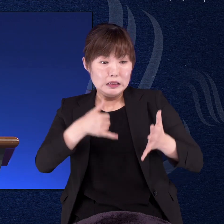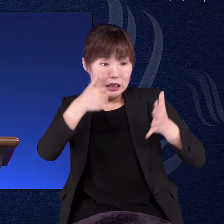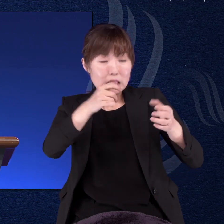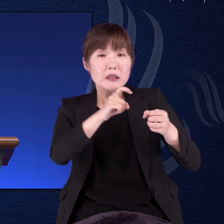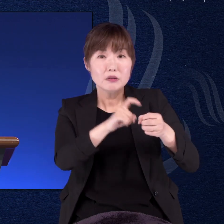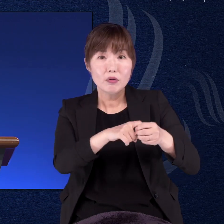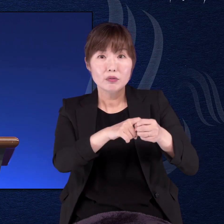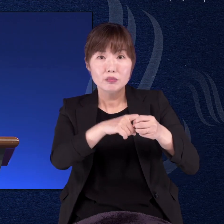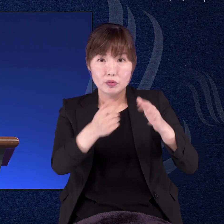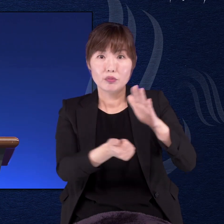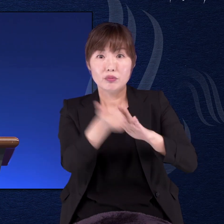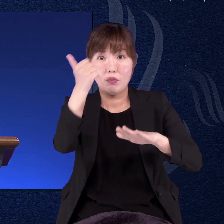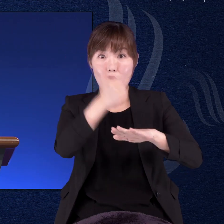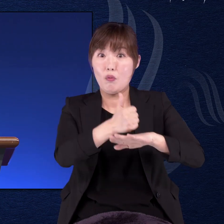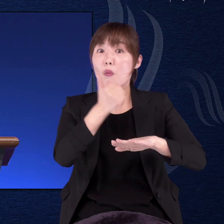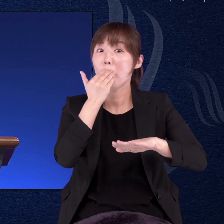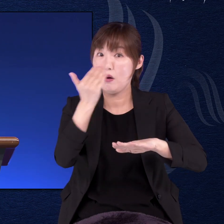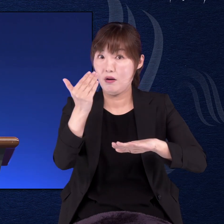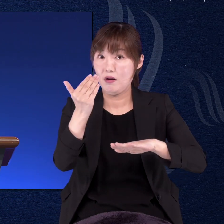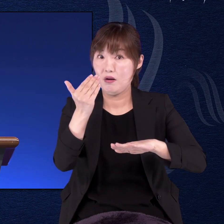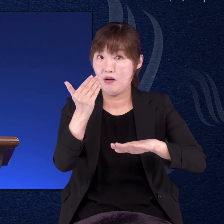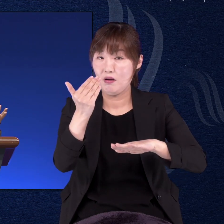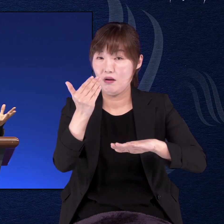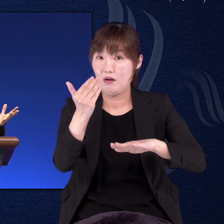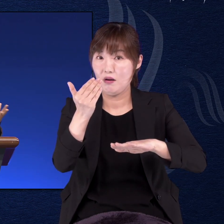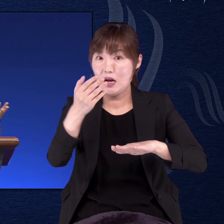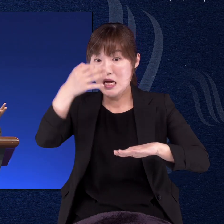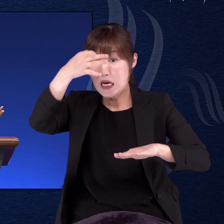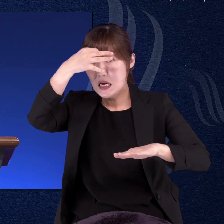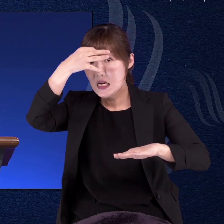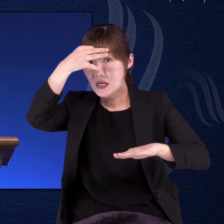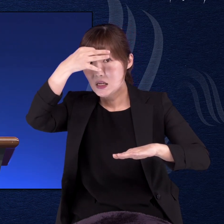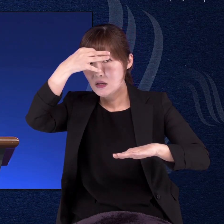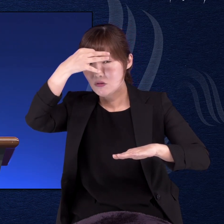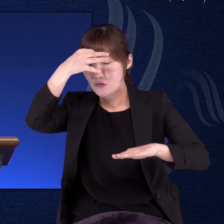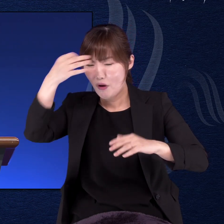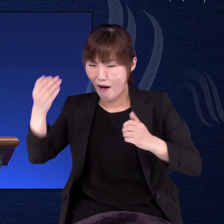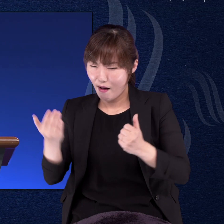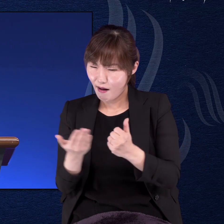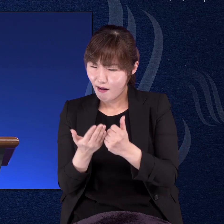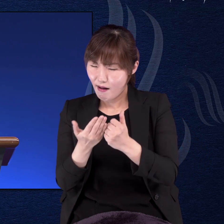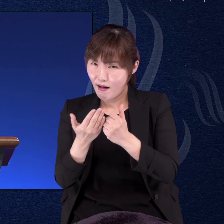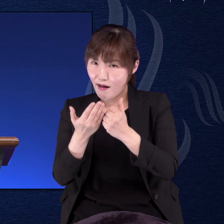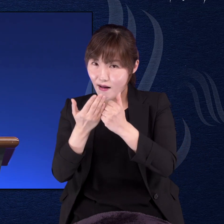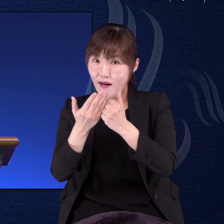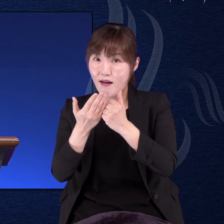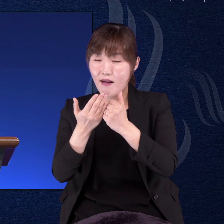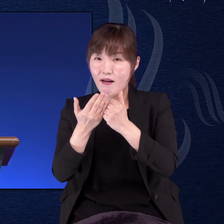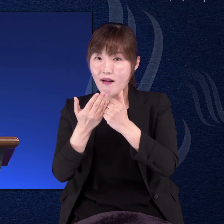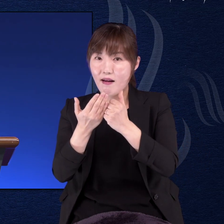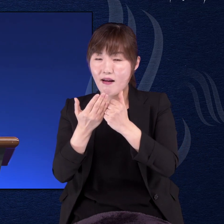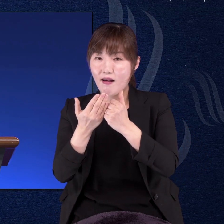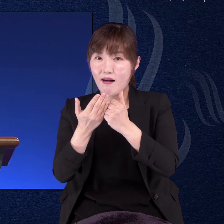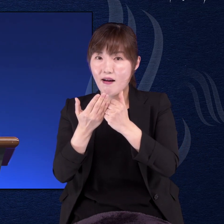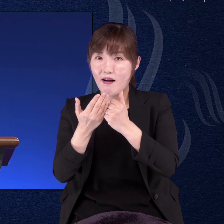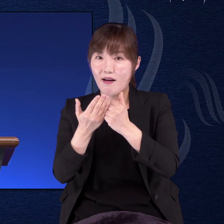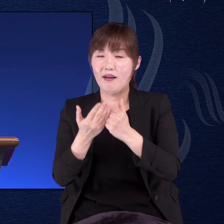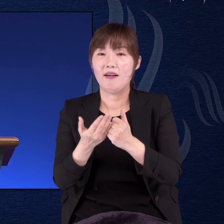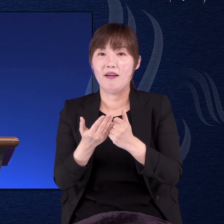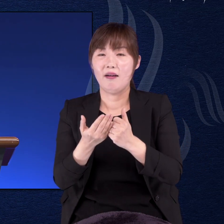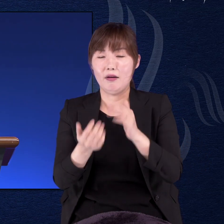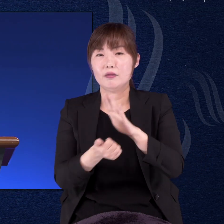재능을 찾아줘서 그 재능을 잘 발휘할 수 있도록 자기에게 주어진 모든 환경을 잘 다룰 수 있게 알려줬는데 어떻게 성공을 안